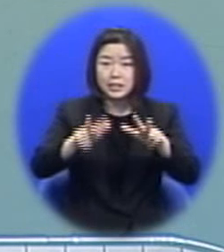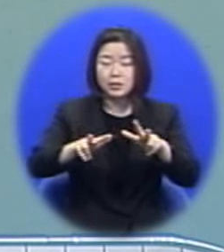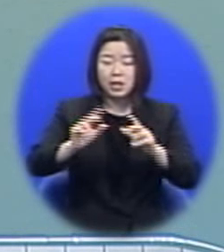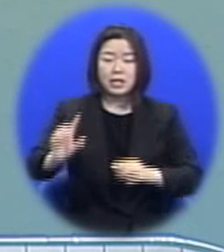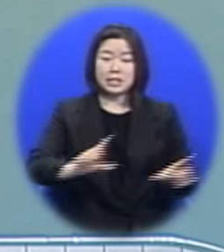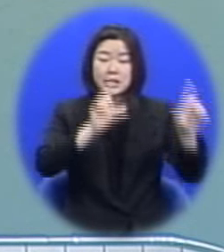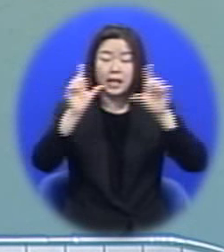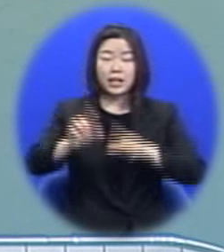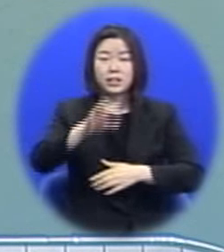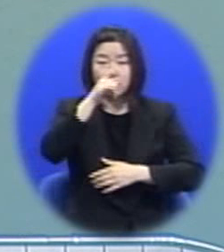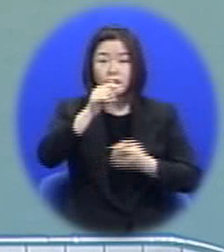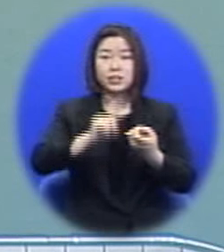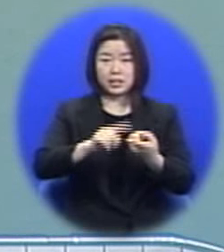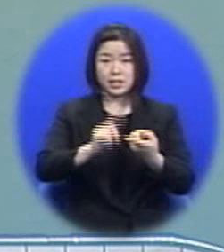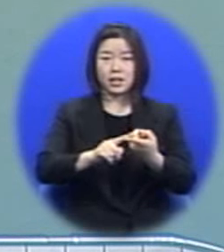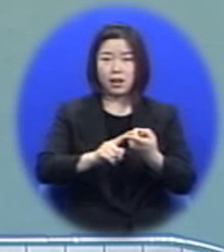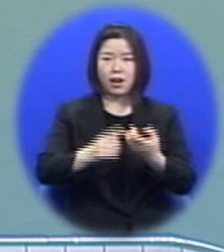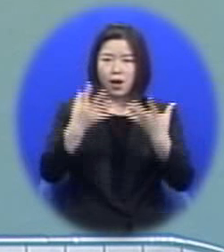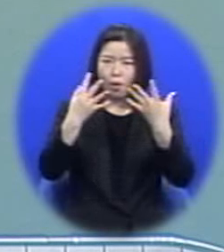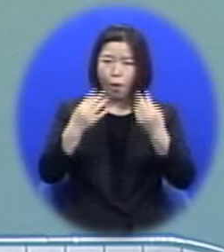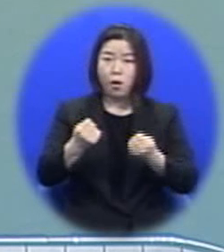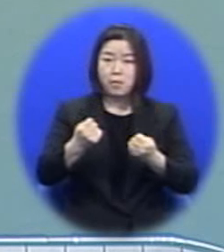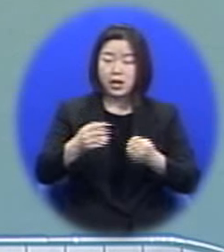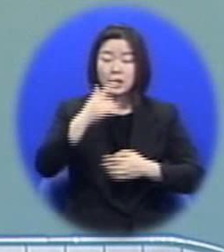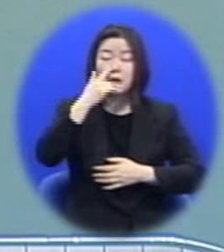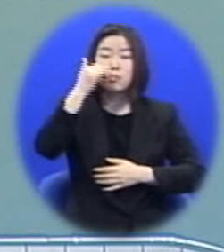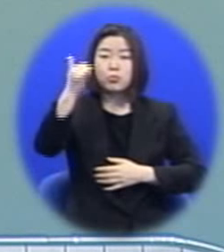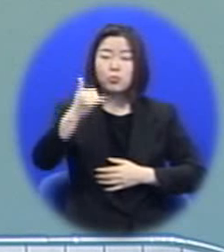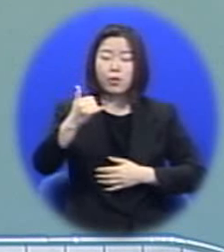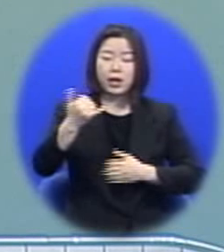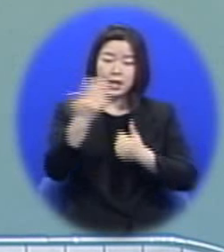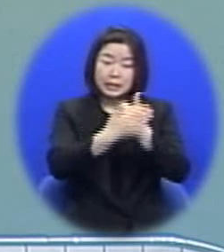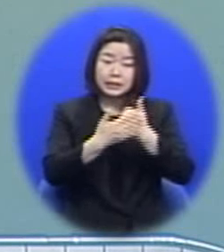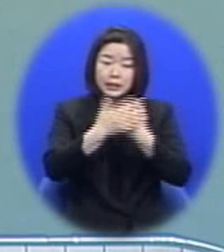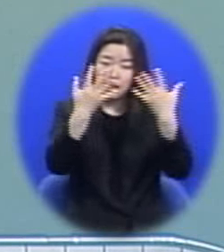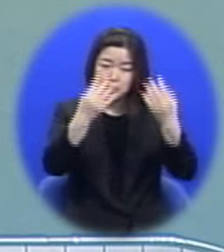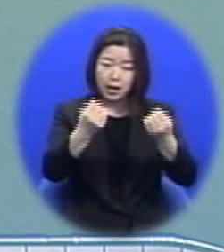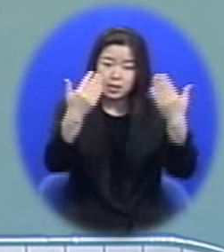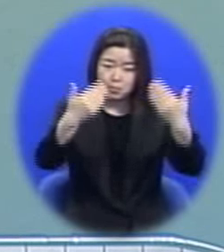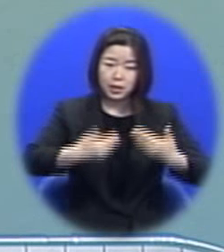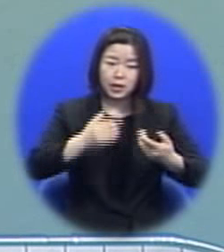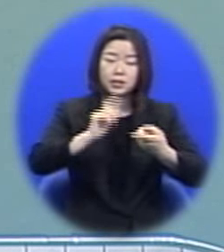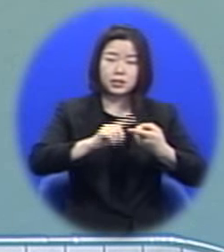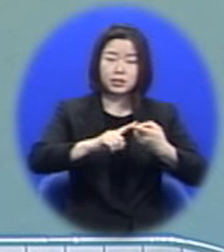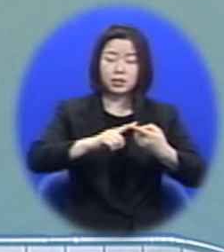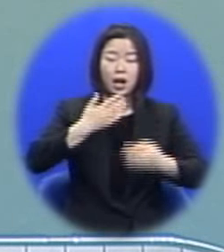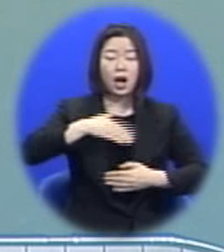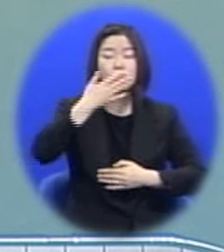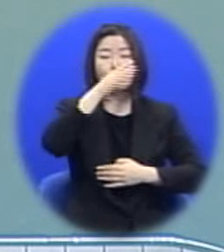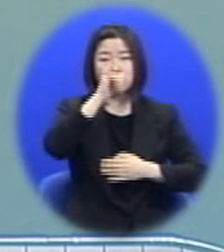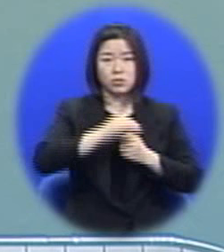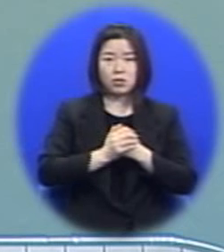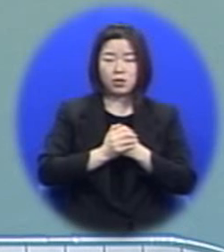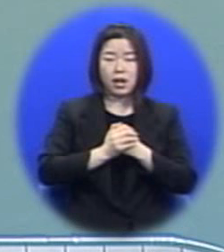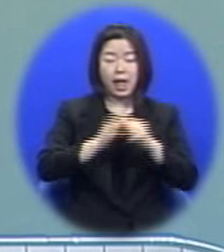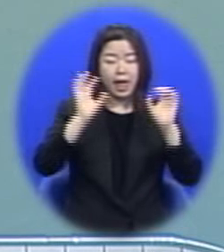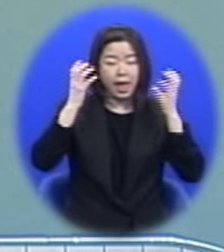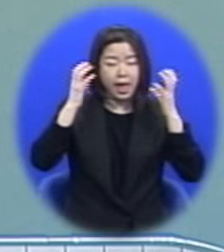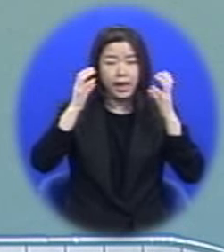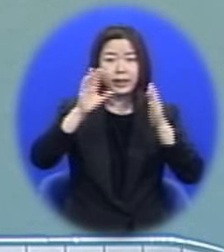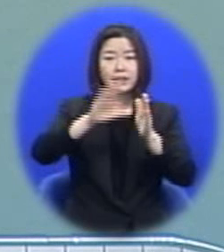자체가 얼마나 그가 부모의 은혜를 많이 받았는가를 말해주고 있는 겁니다. 갓난 아기